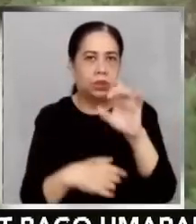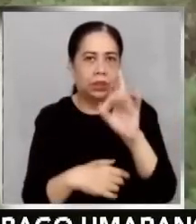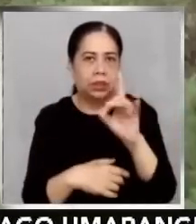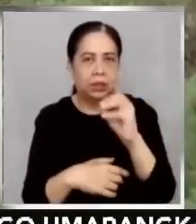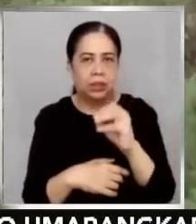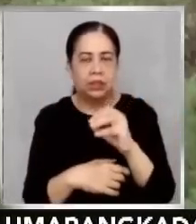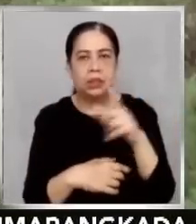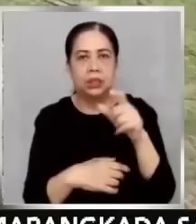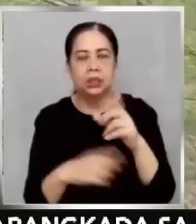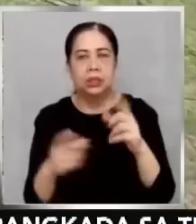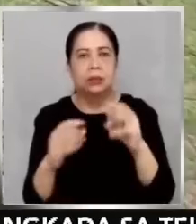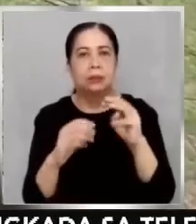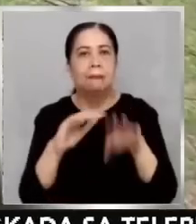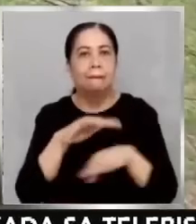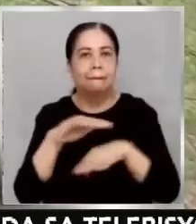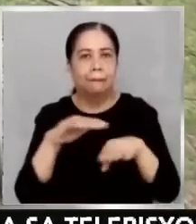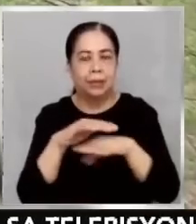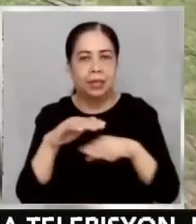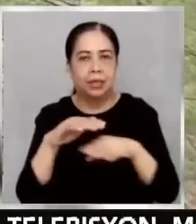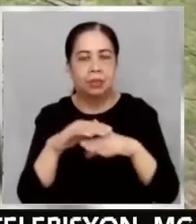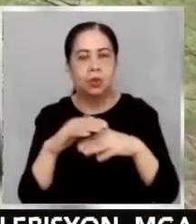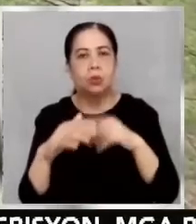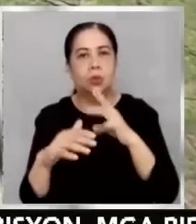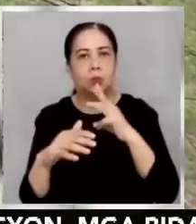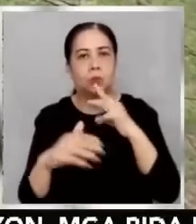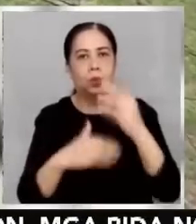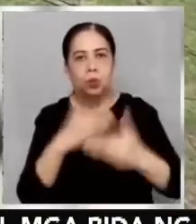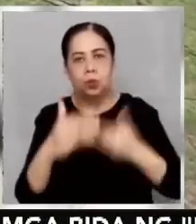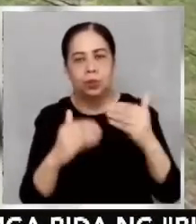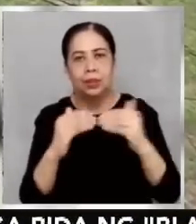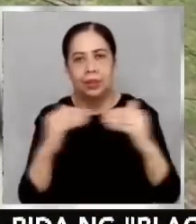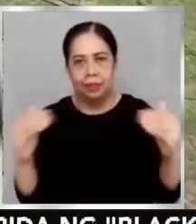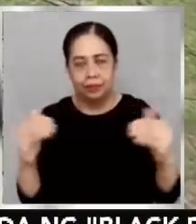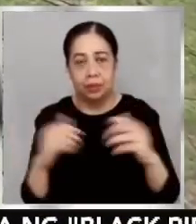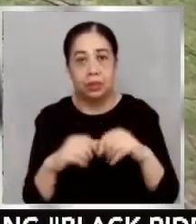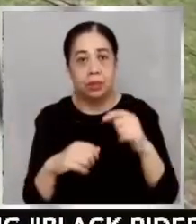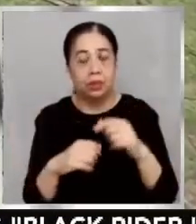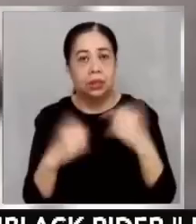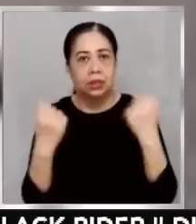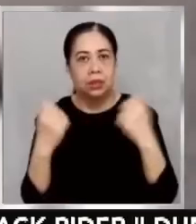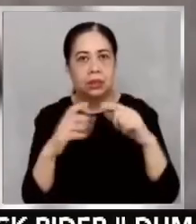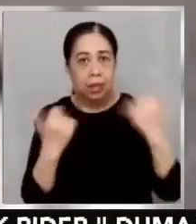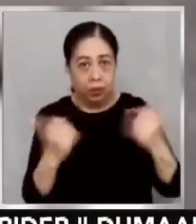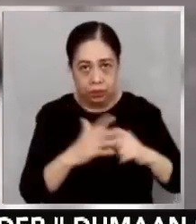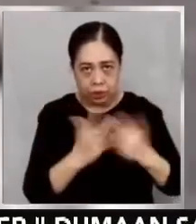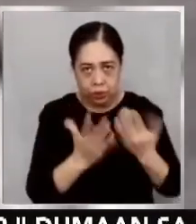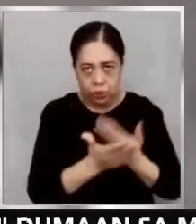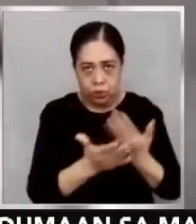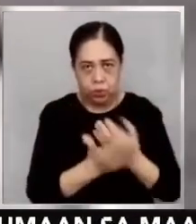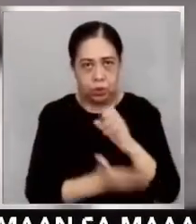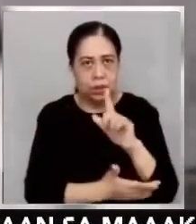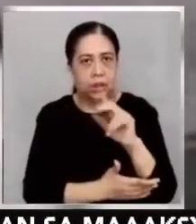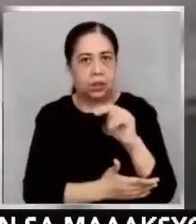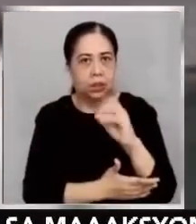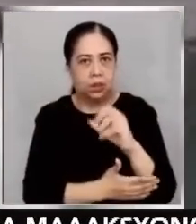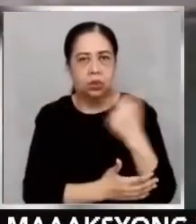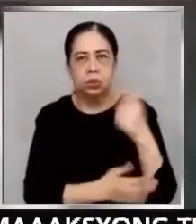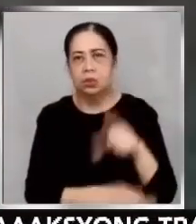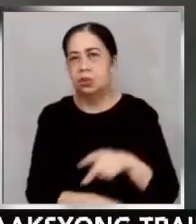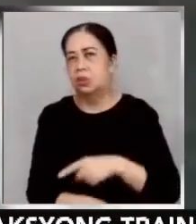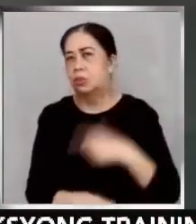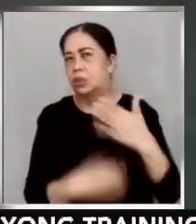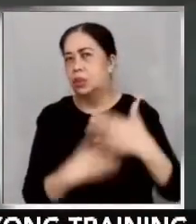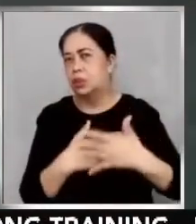ang minimum operating level ng angat dam. At habang nasa bungad pa lang tayo ng El Nino, mahaba pa ang panahong